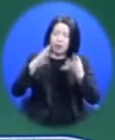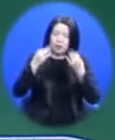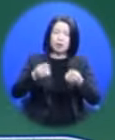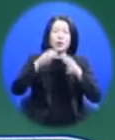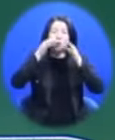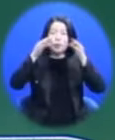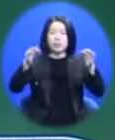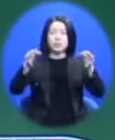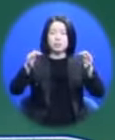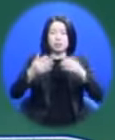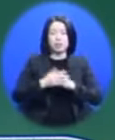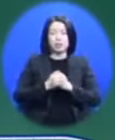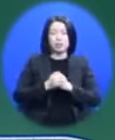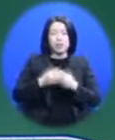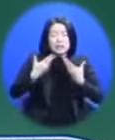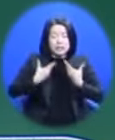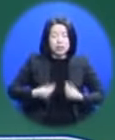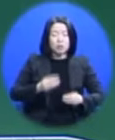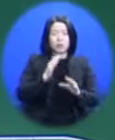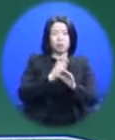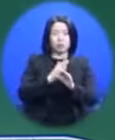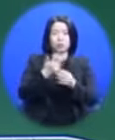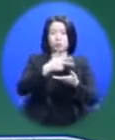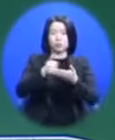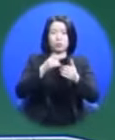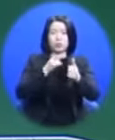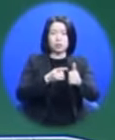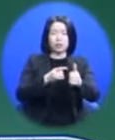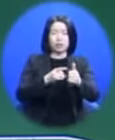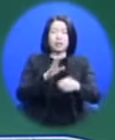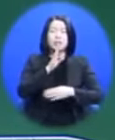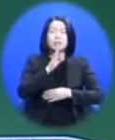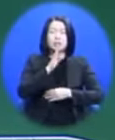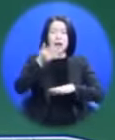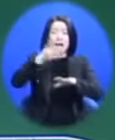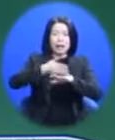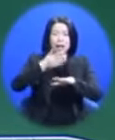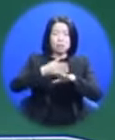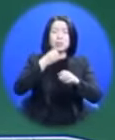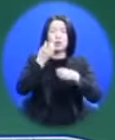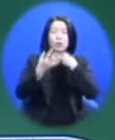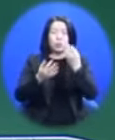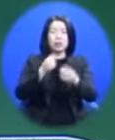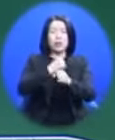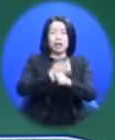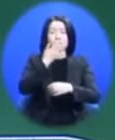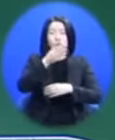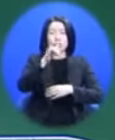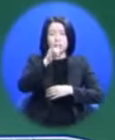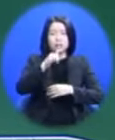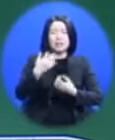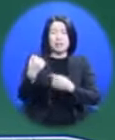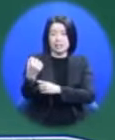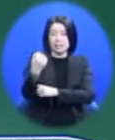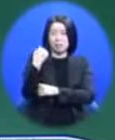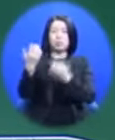외침이 절망 중에서 주님께 정말 감사의 고백을 할 수 있도록 힘을